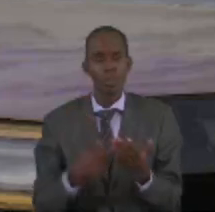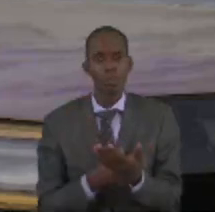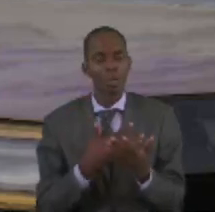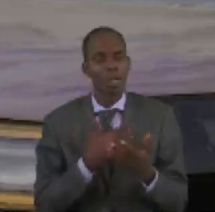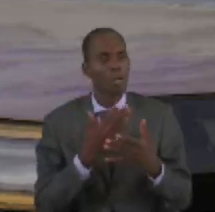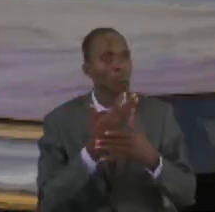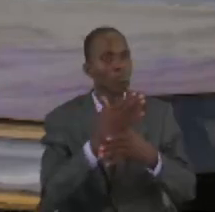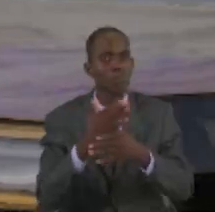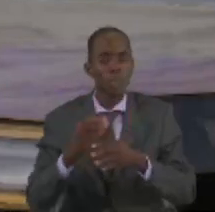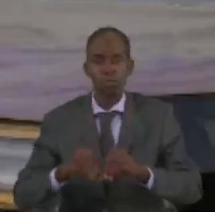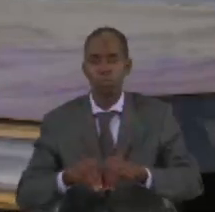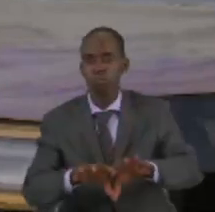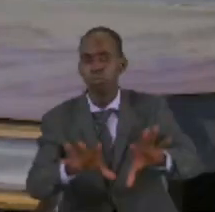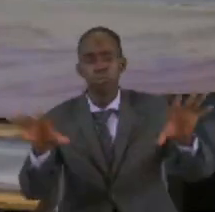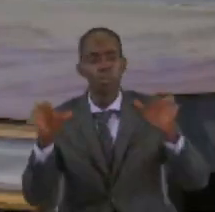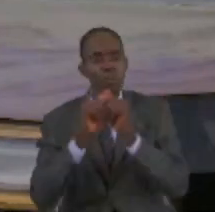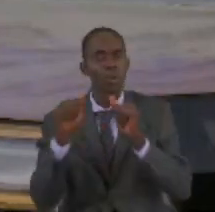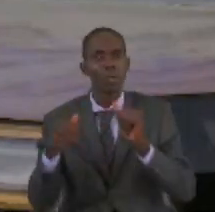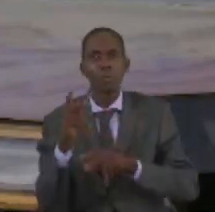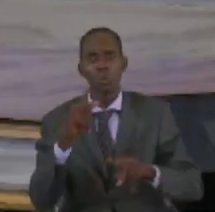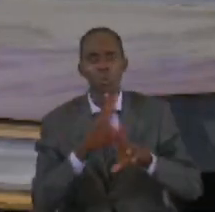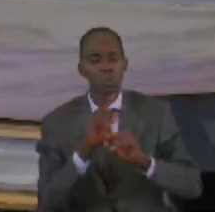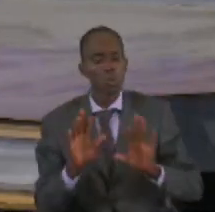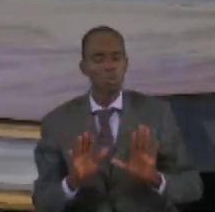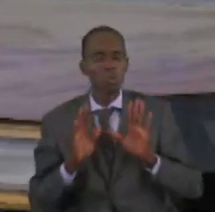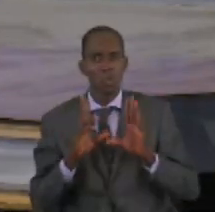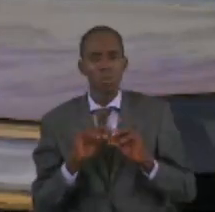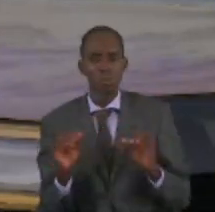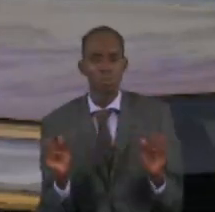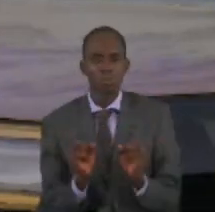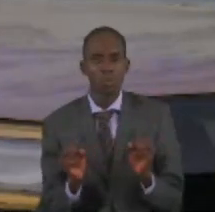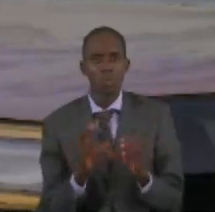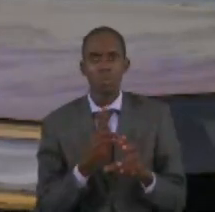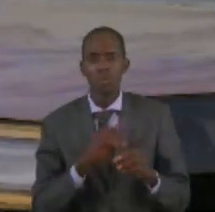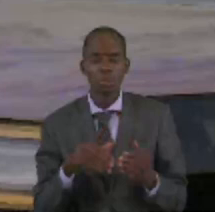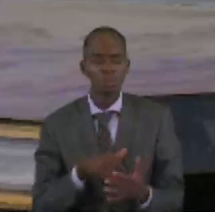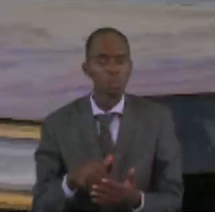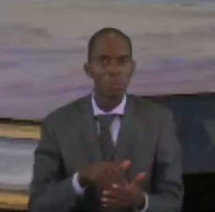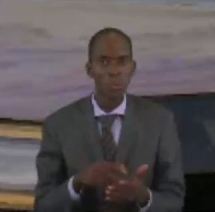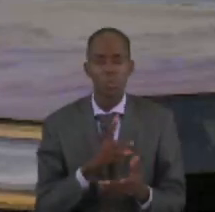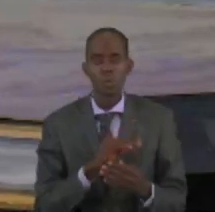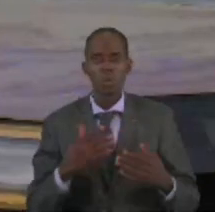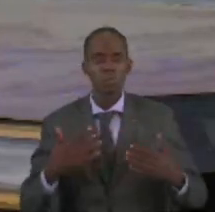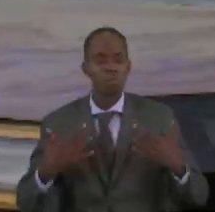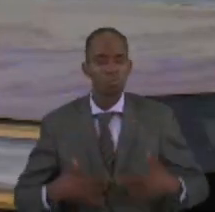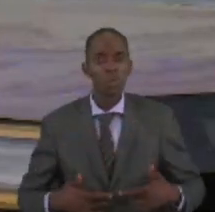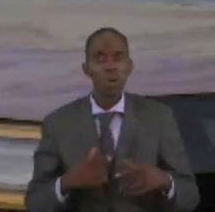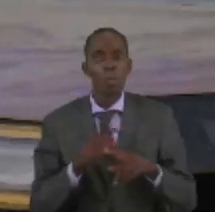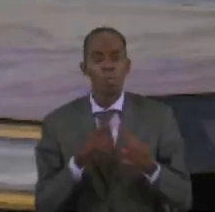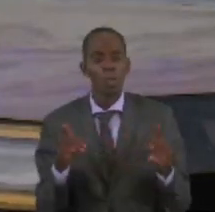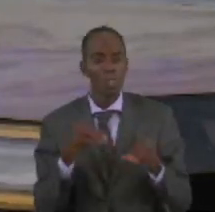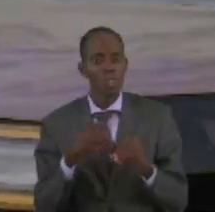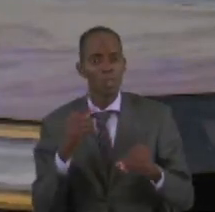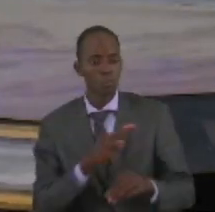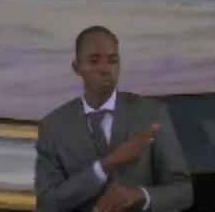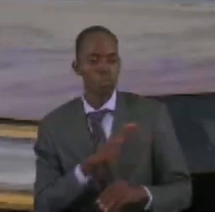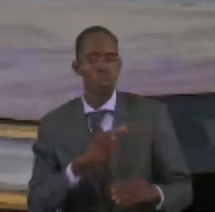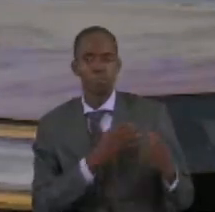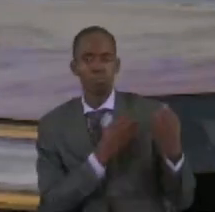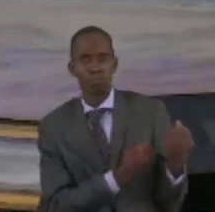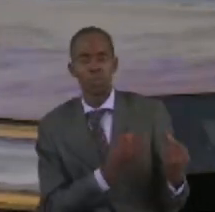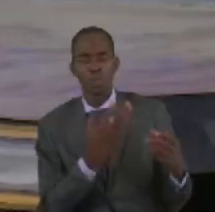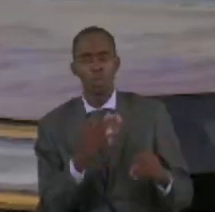que nous allions le partager aux autres sans crainte, sans faveur, sans timidité, sans tremblement, mais